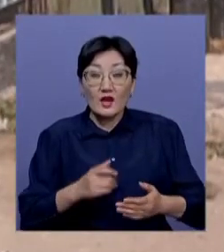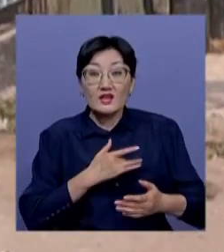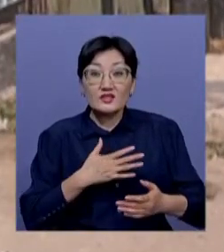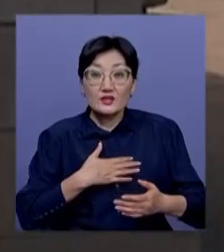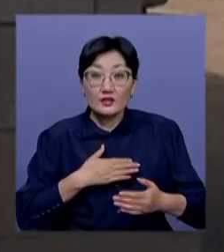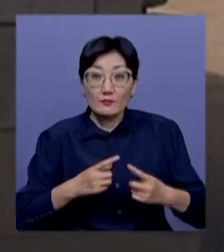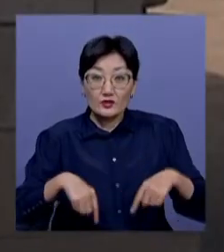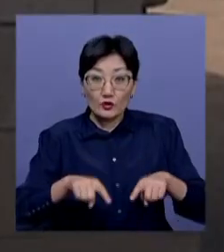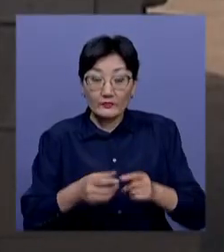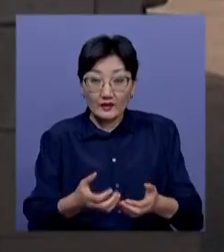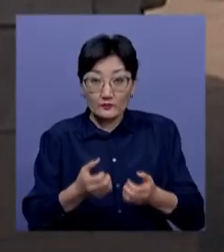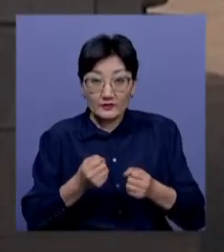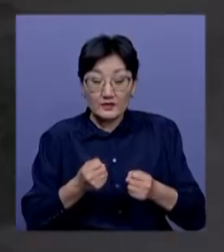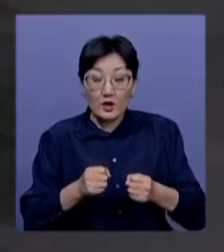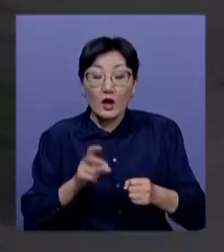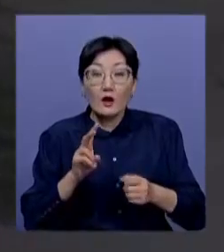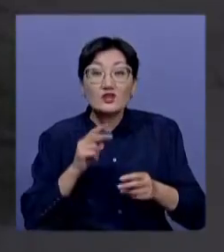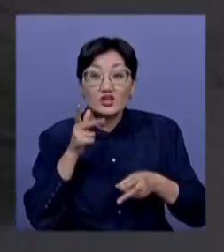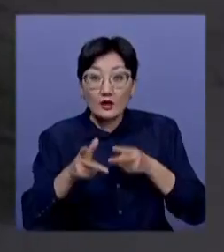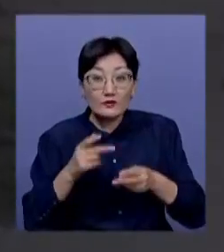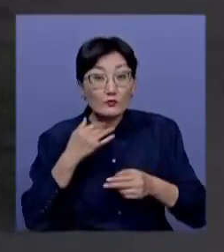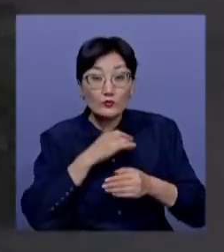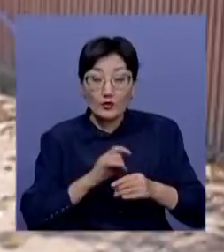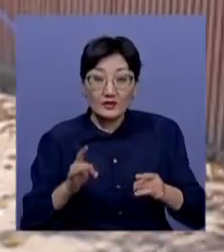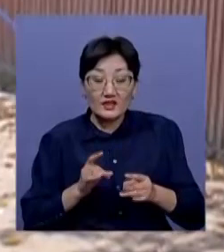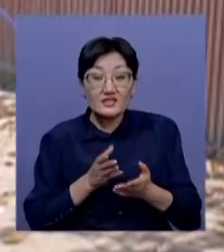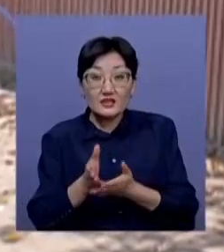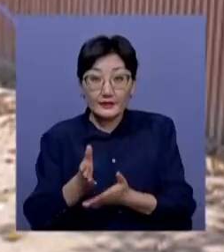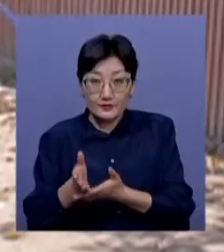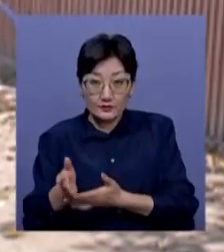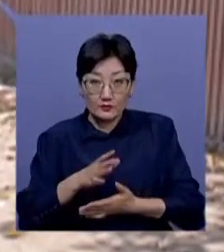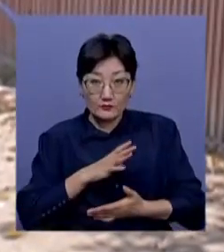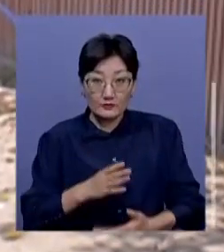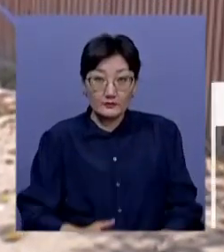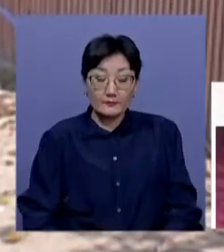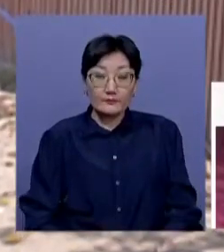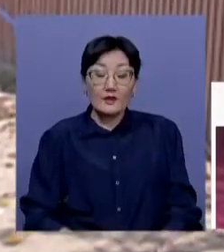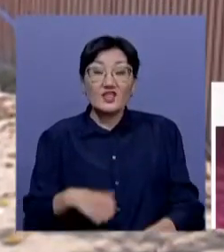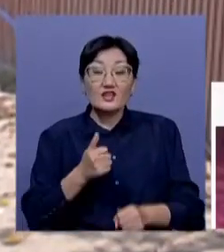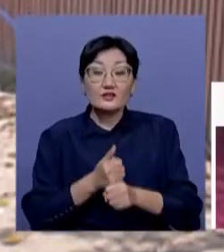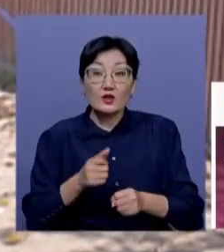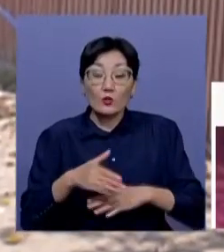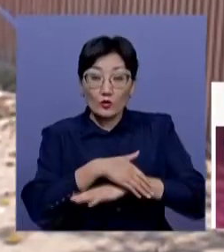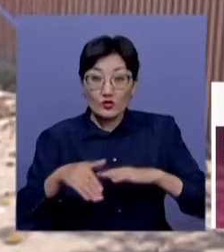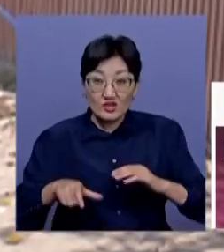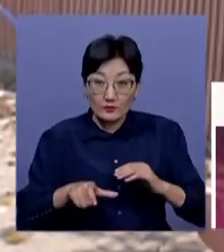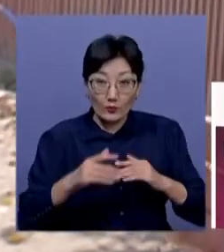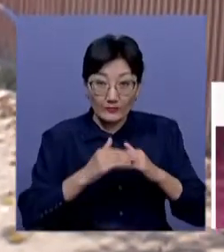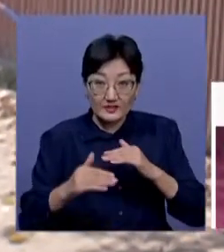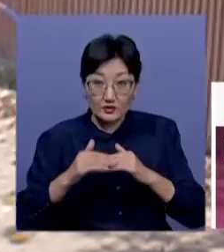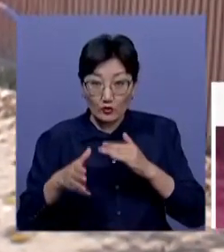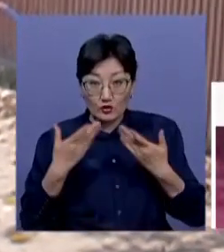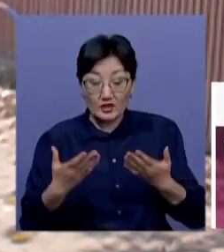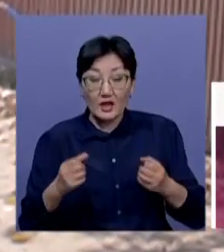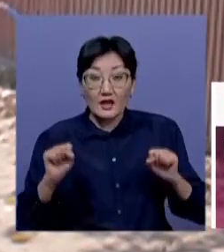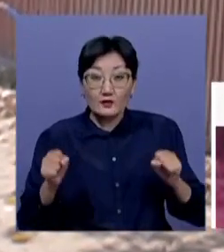ұйымнан алады екен. Мәселен айтып бармаған жеріміз қалмады дейді олар. В основном нету асфальта. Ең негізгісі көшемізде асфальт жоқ. Қазір күн